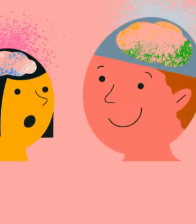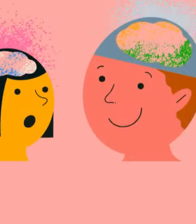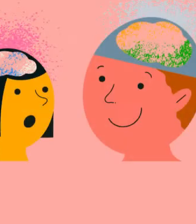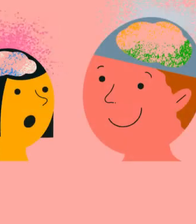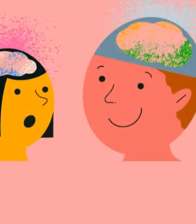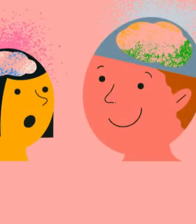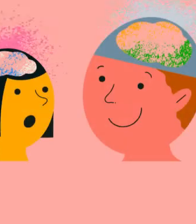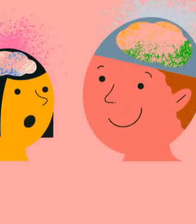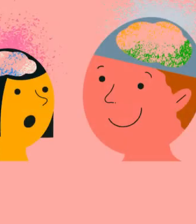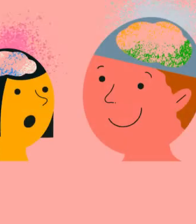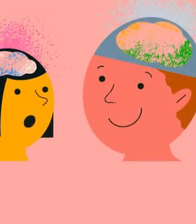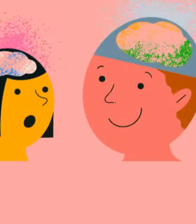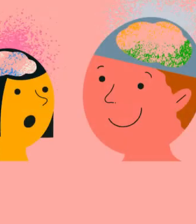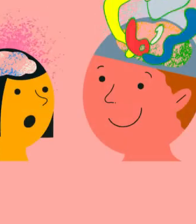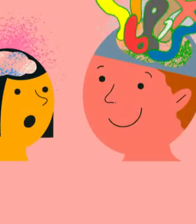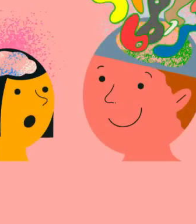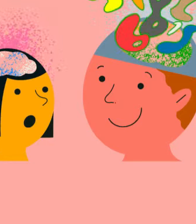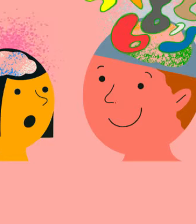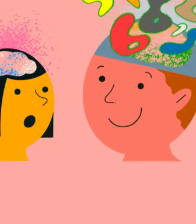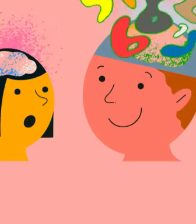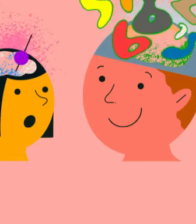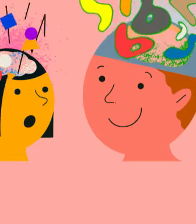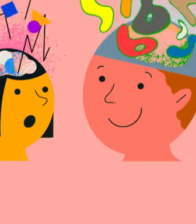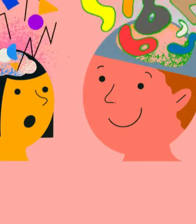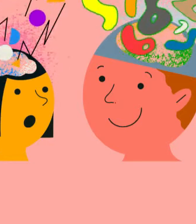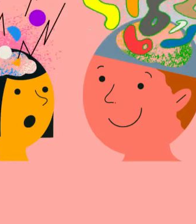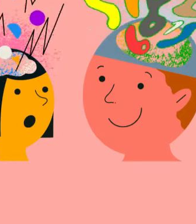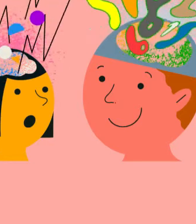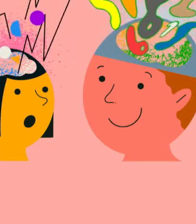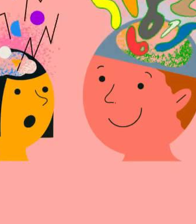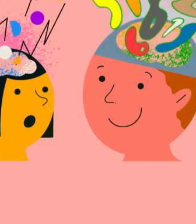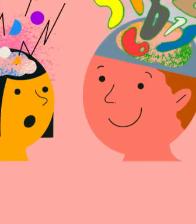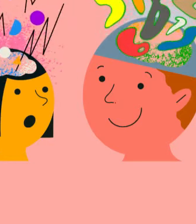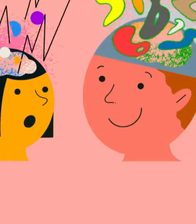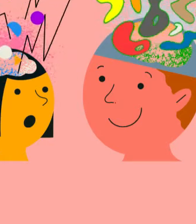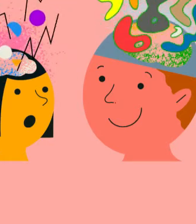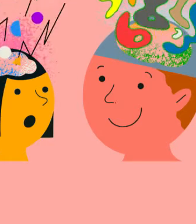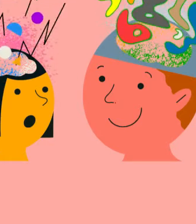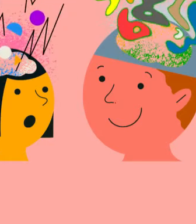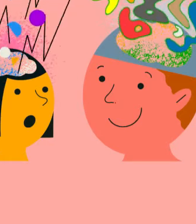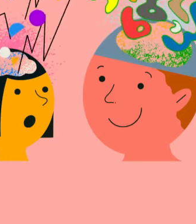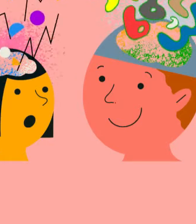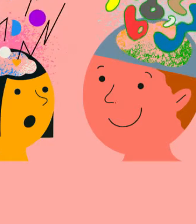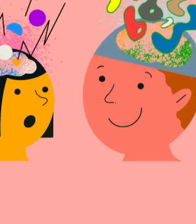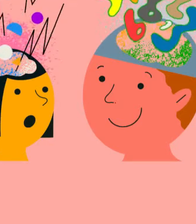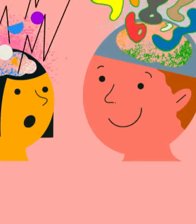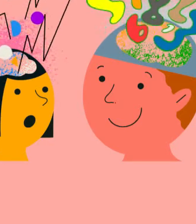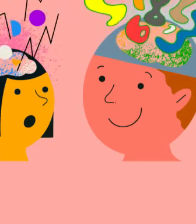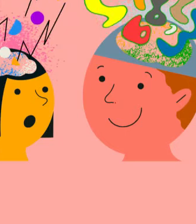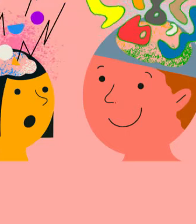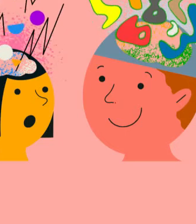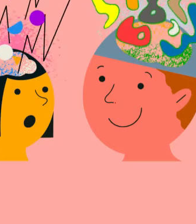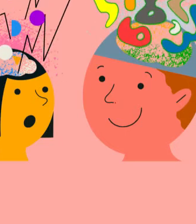シェアターン for all ラーニングへようこそこれからある作品を感じたり解釈したりするため